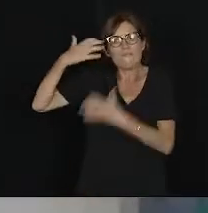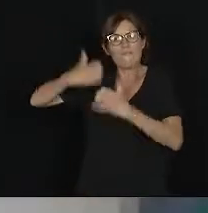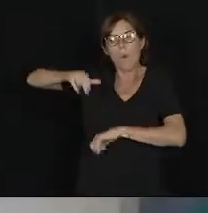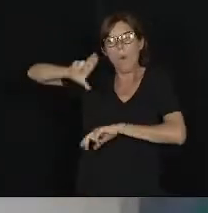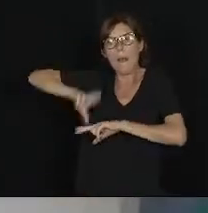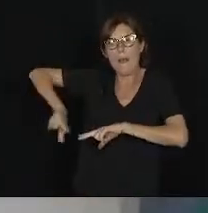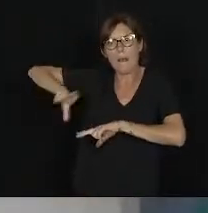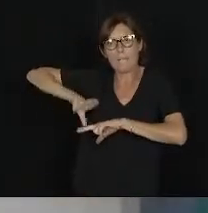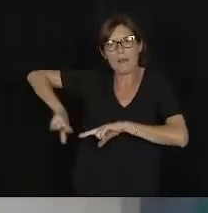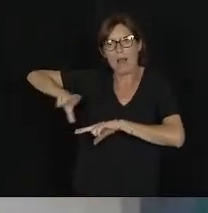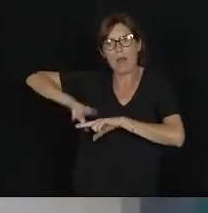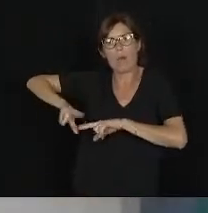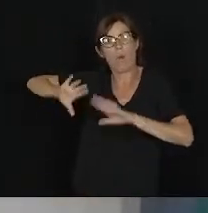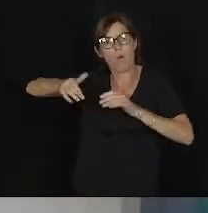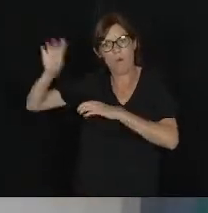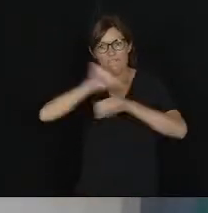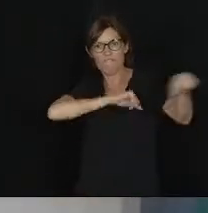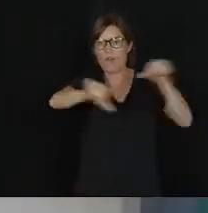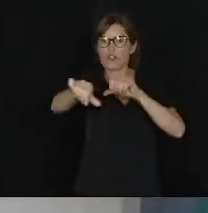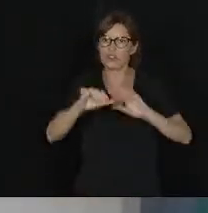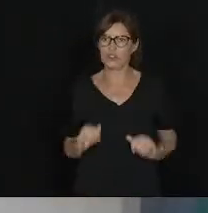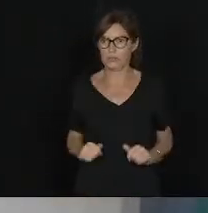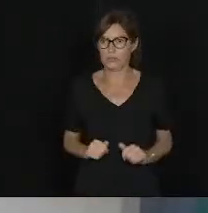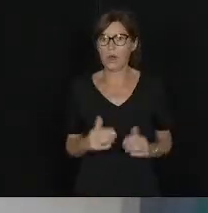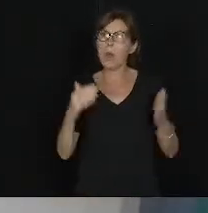j'espère que vous l'avez montré aussi, en 1939